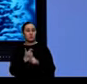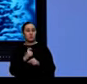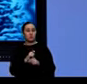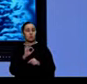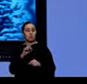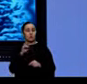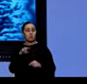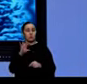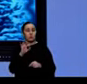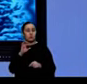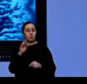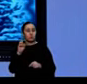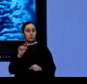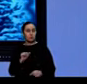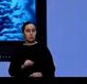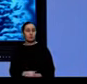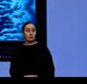juda to'g'ri, doska.